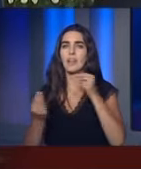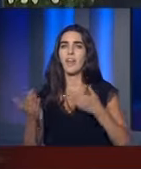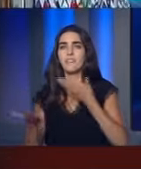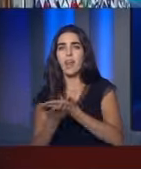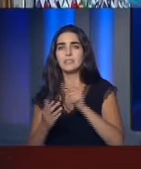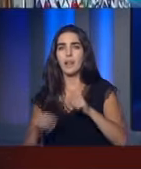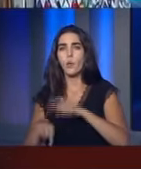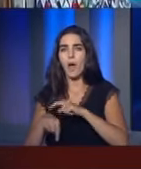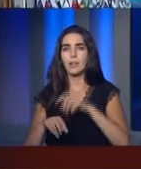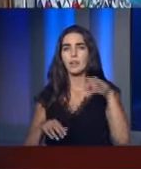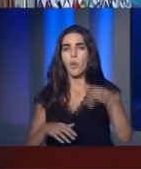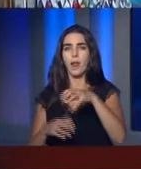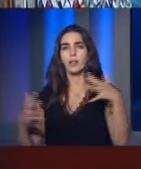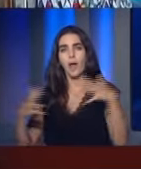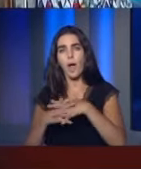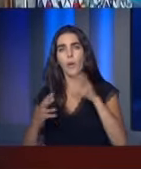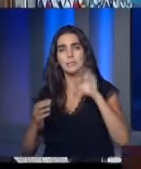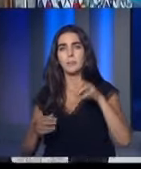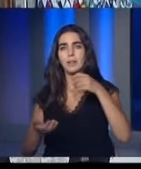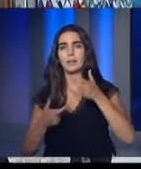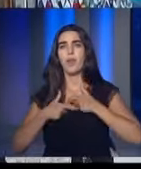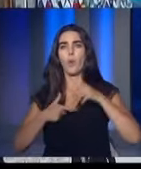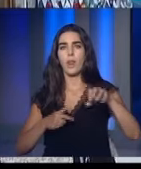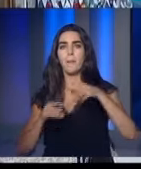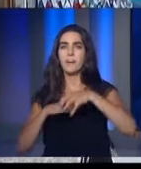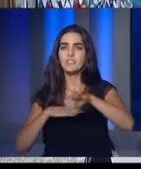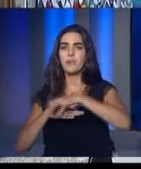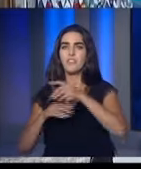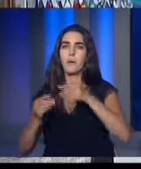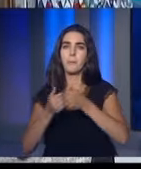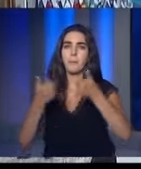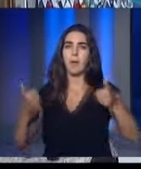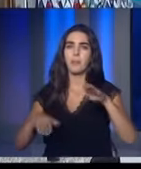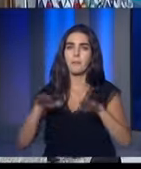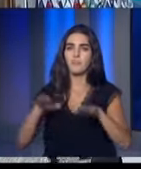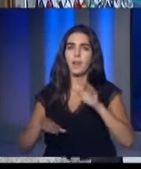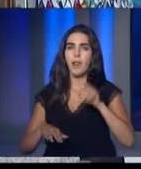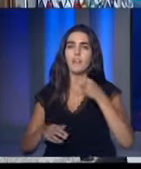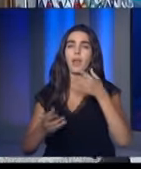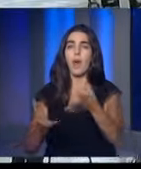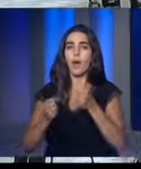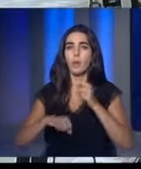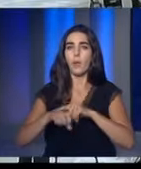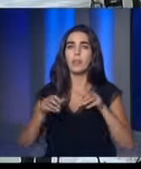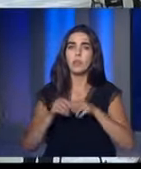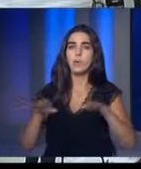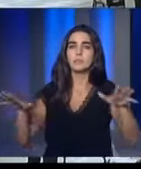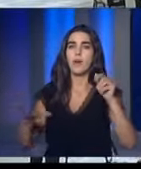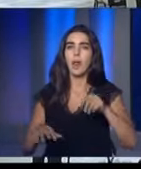الأقطاب آخذ في الظهور في العالم، وفرص تنمية الدول والتعاون الدولي المنصف والمتبادل